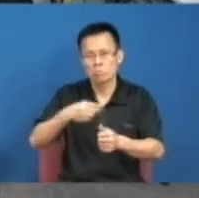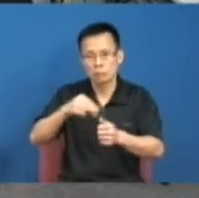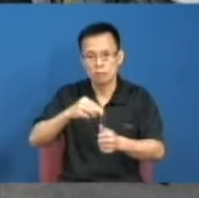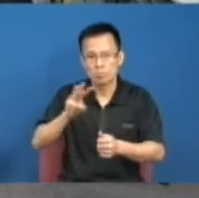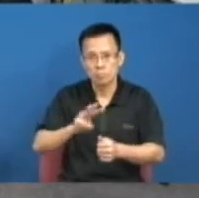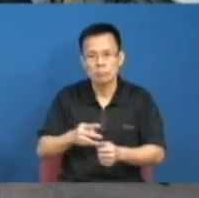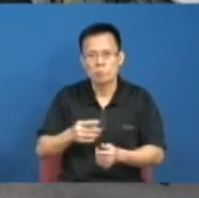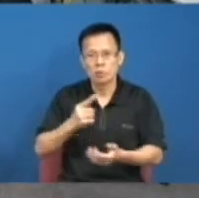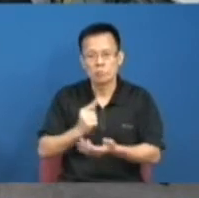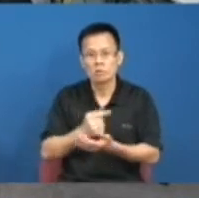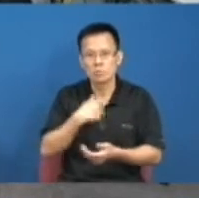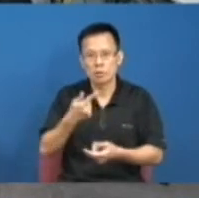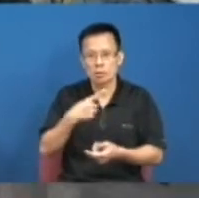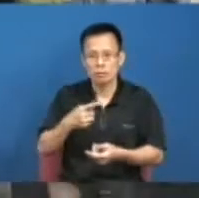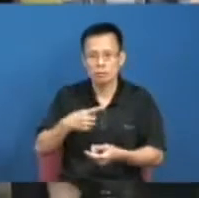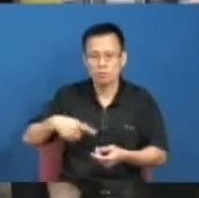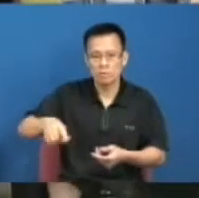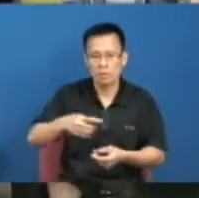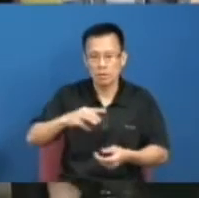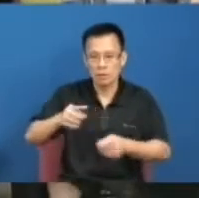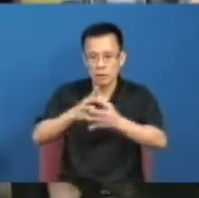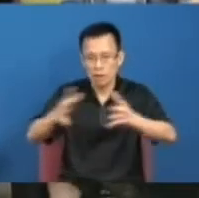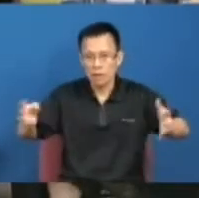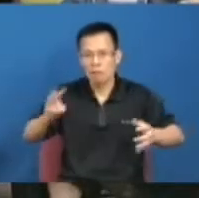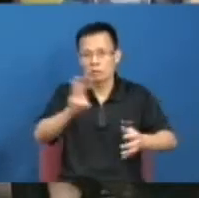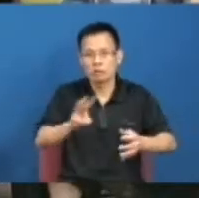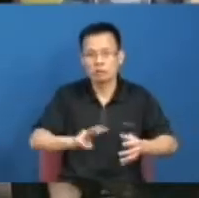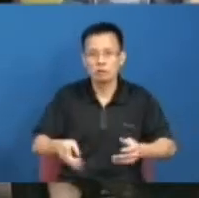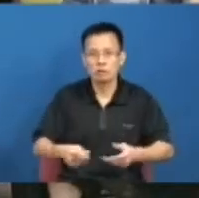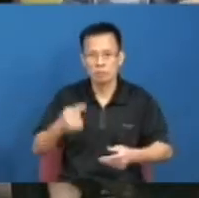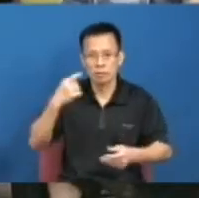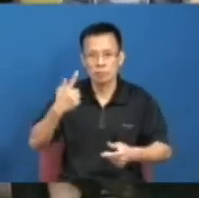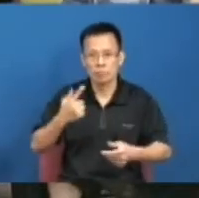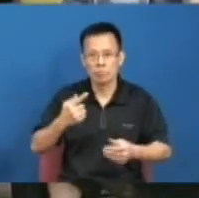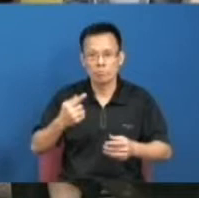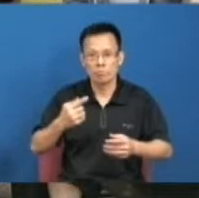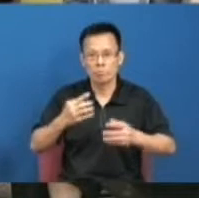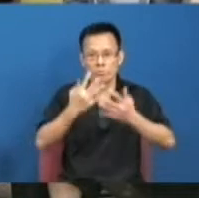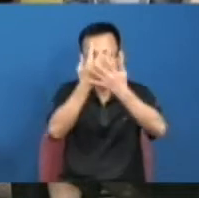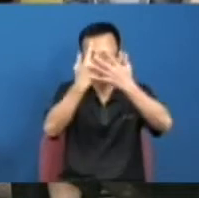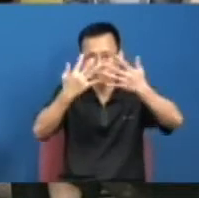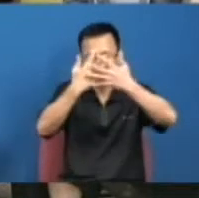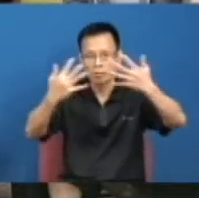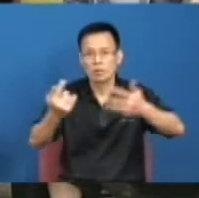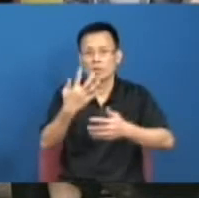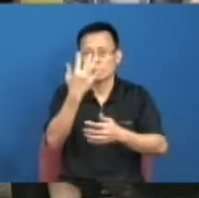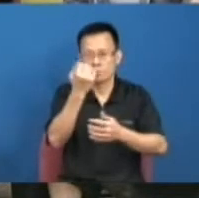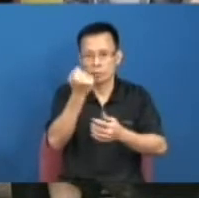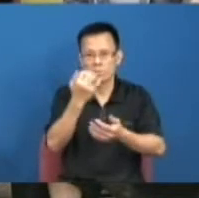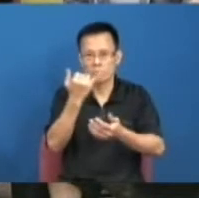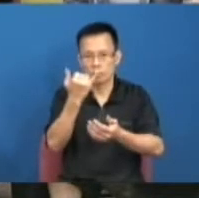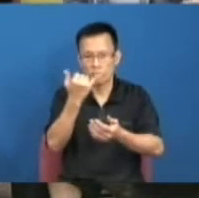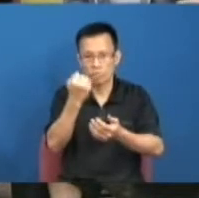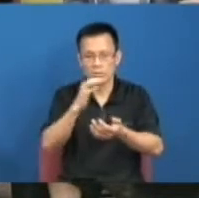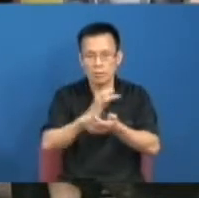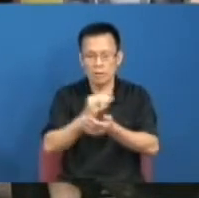事實嚟噶嘛，嗰、個湖佛大水壩係石屎起噶嘛。如果過咗50-60年，石屎已經頂唔住嘅，咁佢應該流咗水好